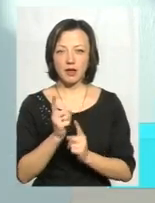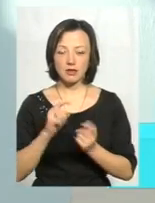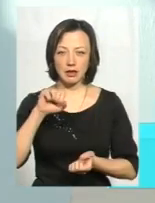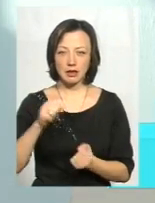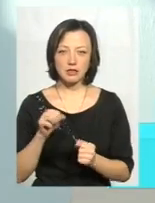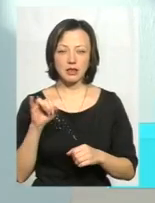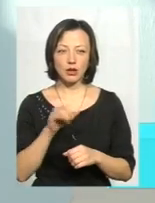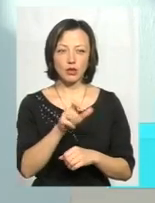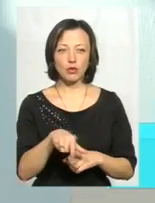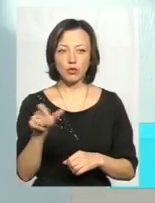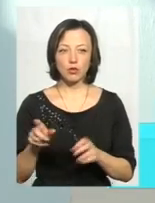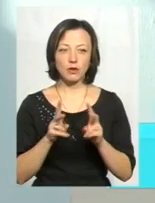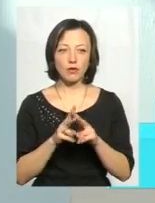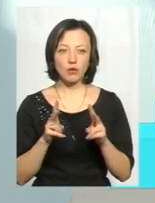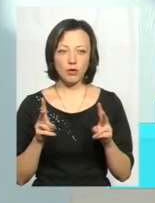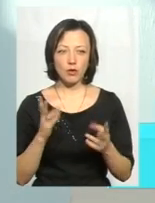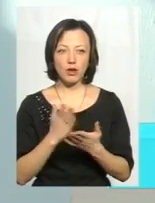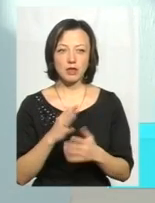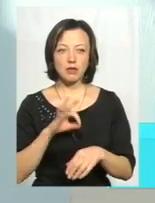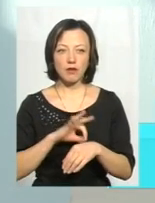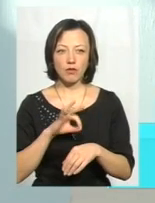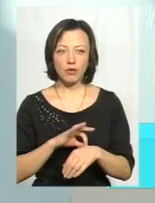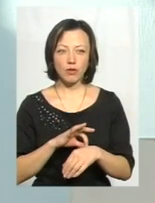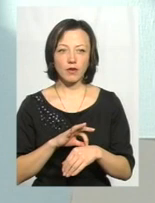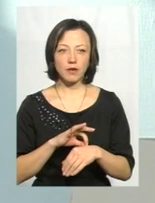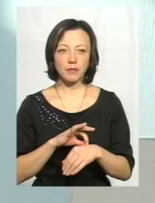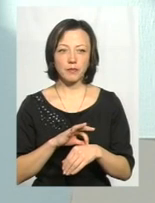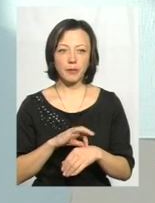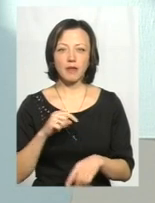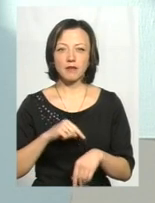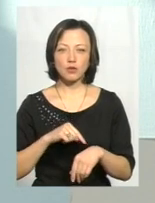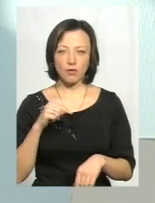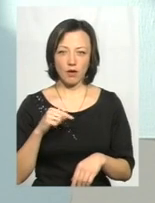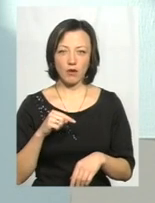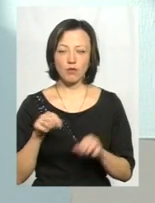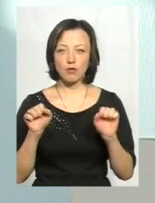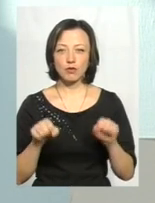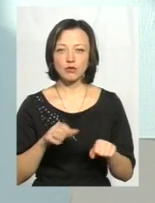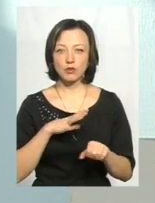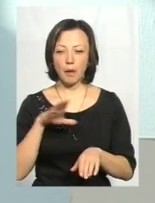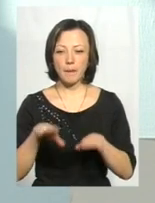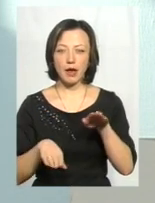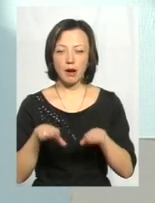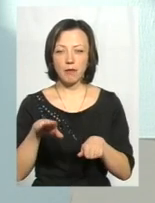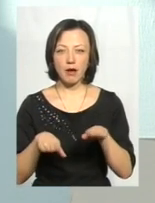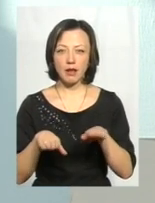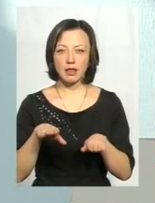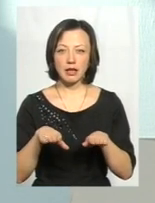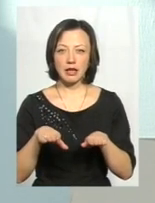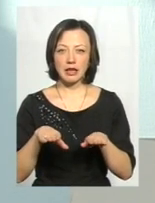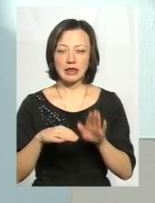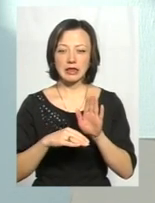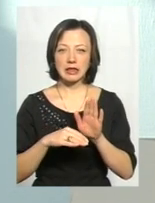атмосферний. І люди, в кого є захворювання, вони досить це відчувають. Може бути перепади тиску, може